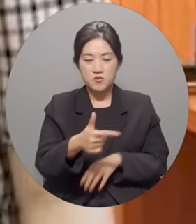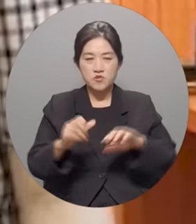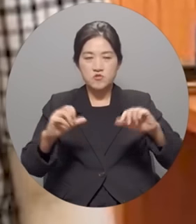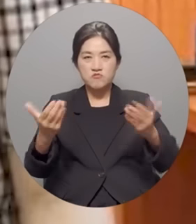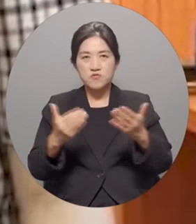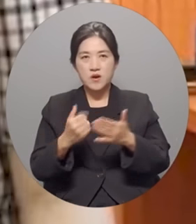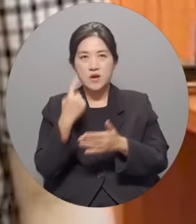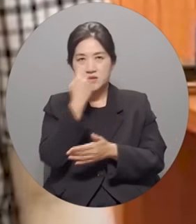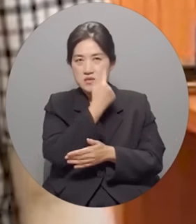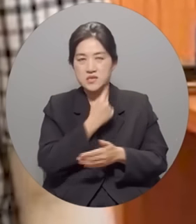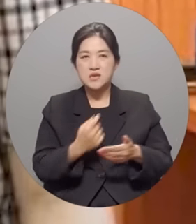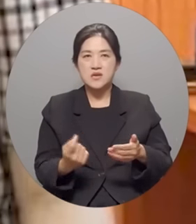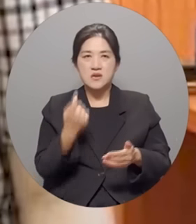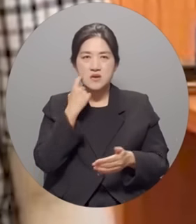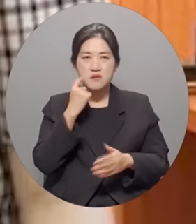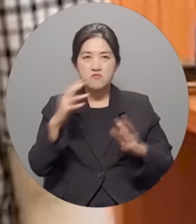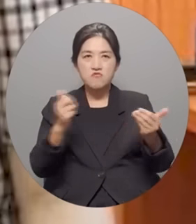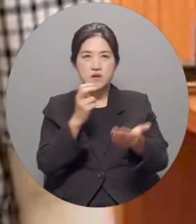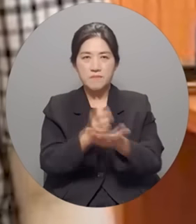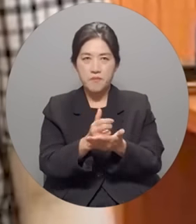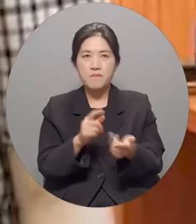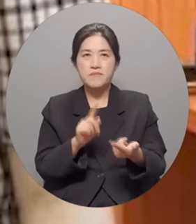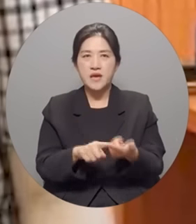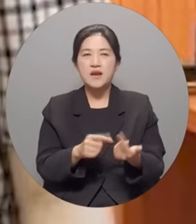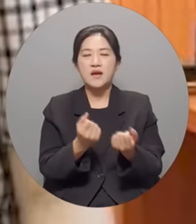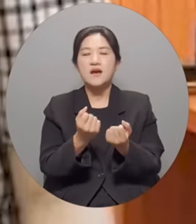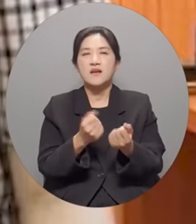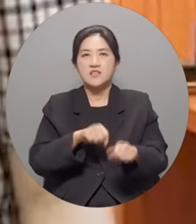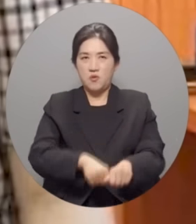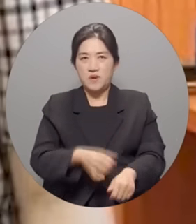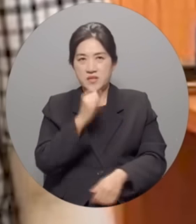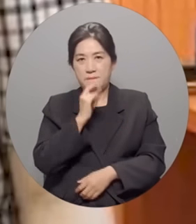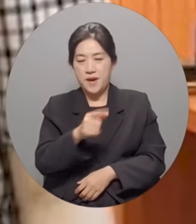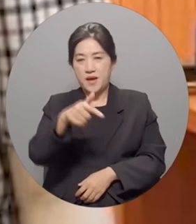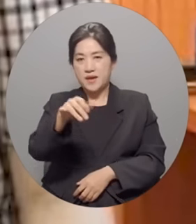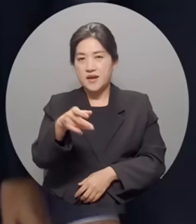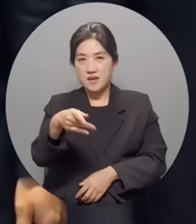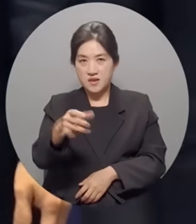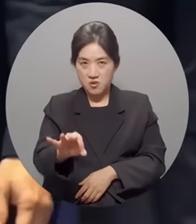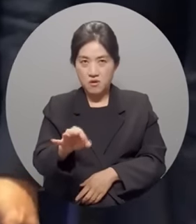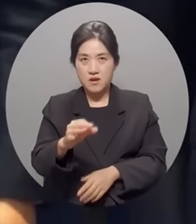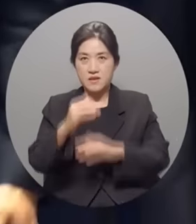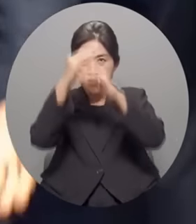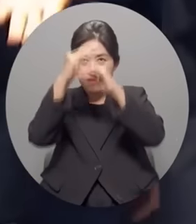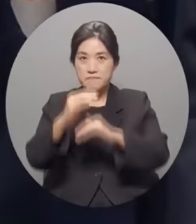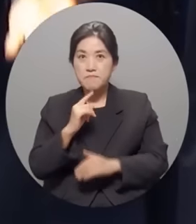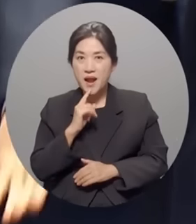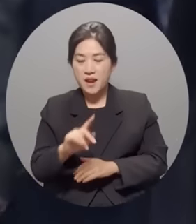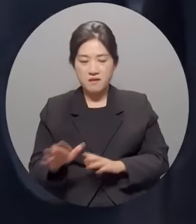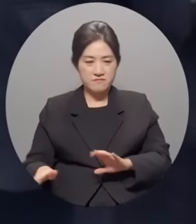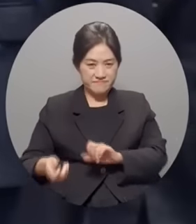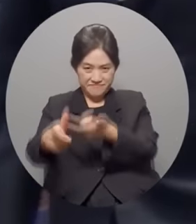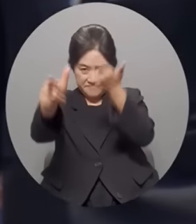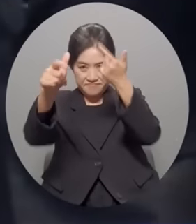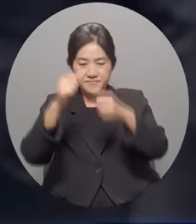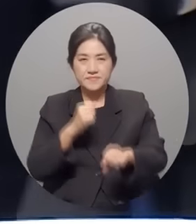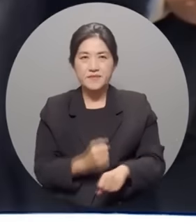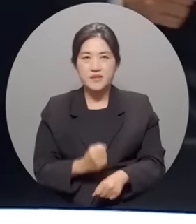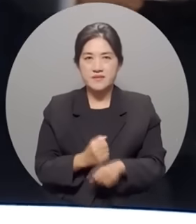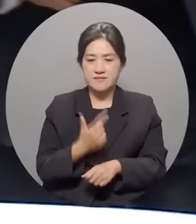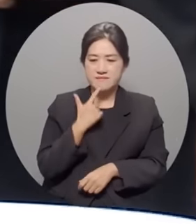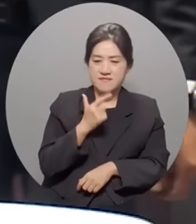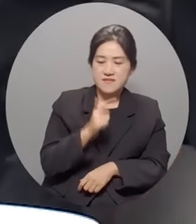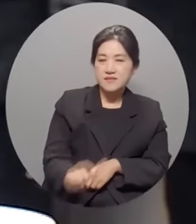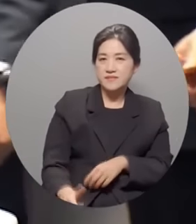국회법에 따라 처벌된다는 설명을 달았는데 강혜경 씨의 주장을 정면 여사와의 친분을 과시하려는